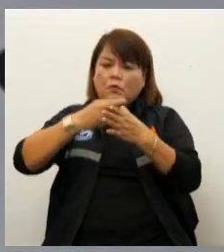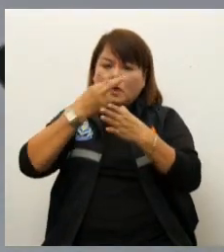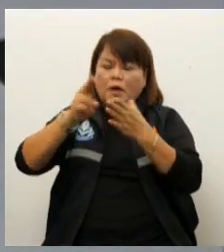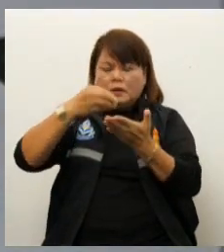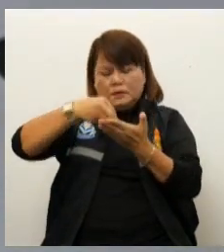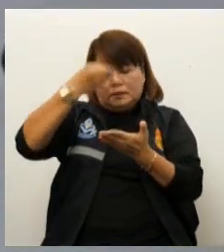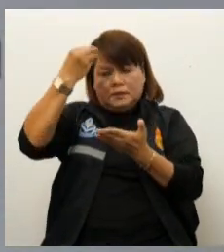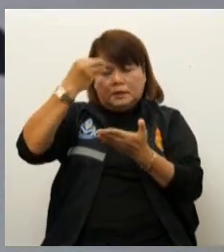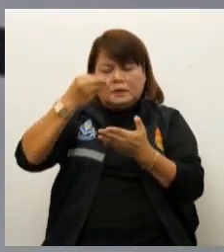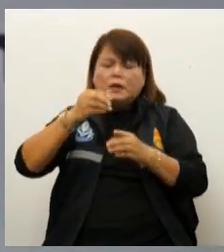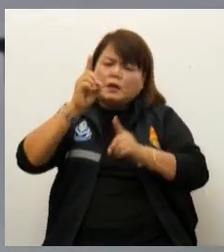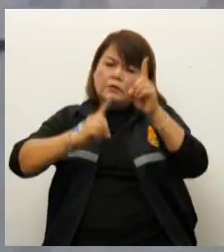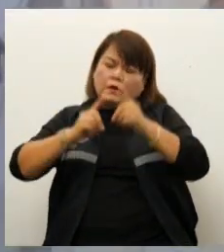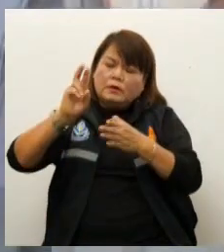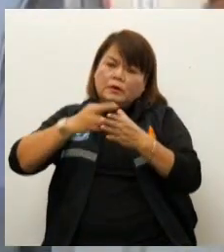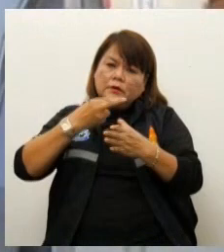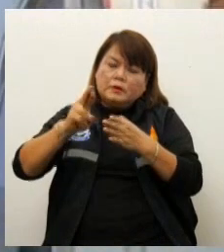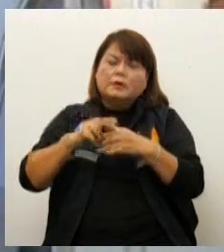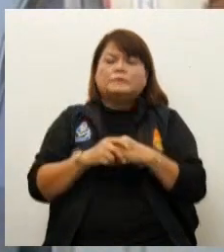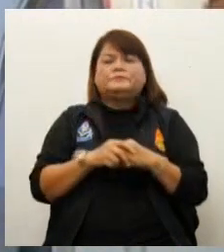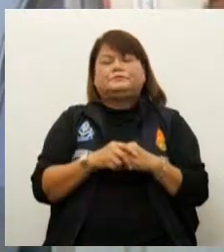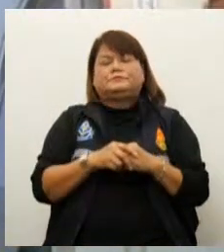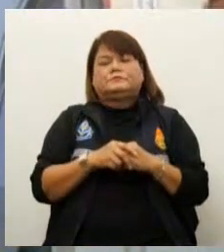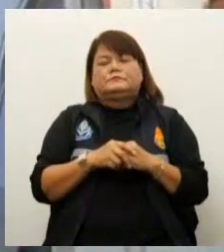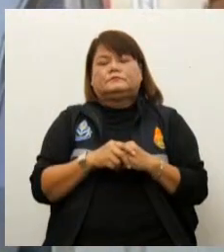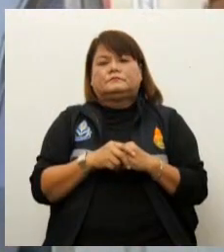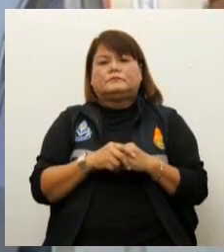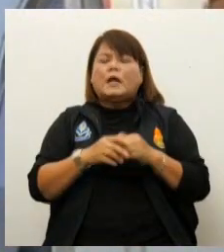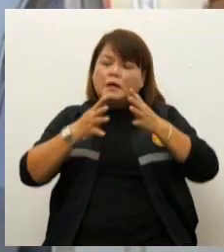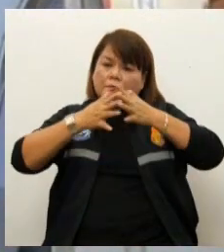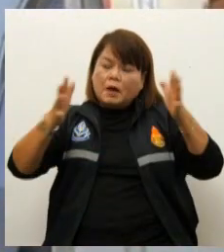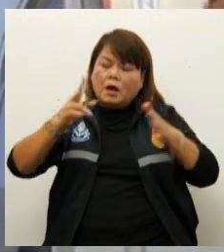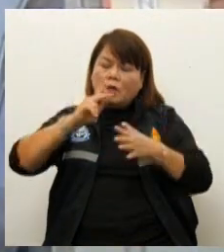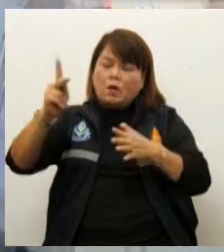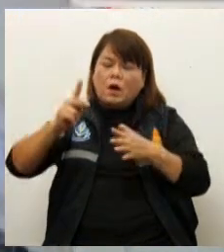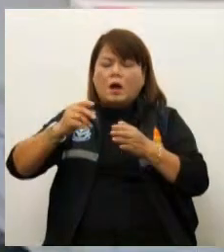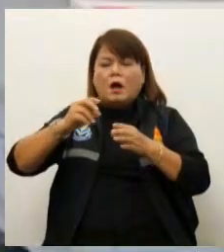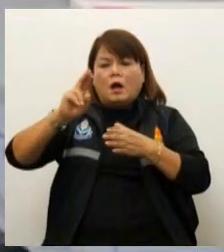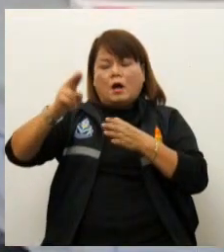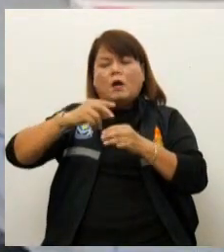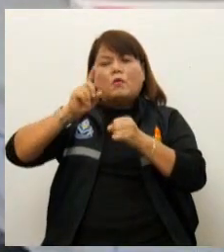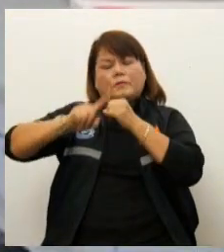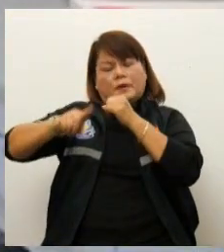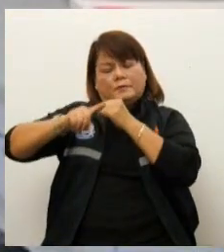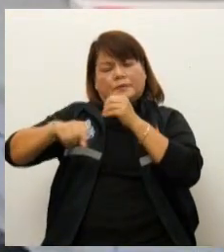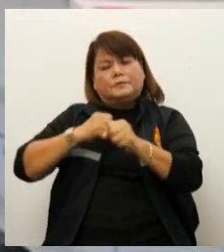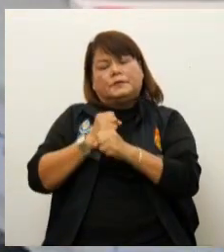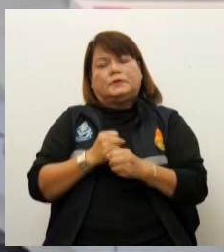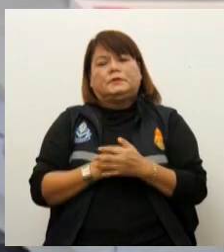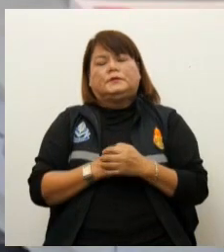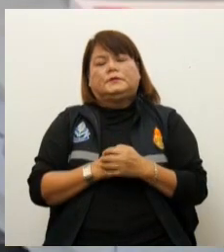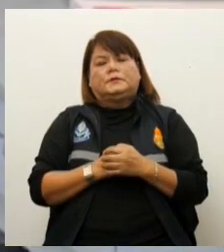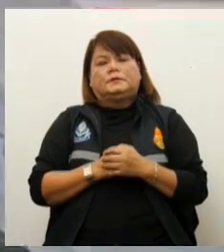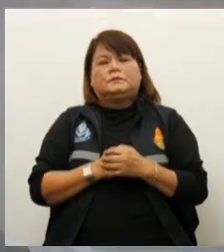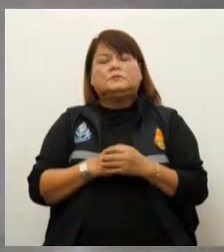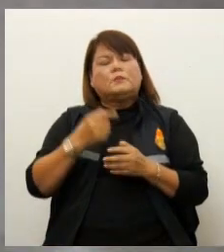ดยเน้นการวัดระหว่างเรียน formative assessment ให้มากกว่าวัดผลปลายปี summative assessment เนื่อง